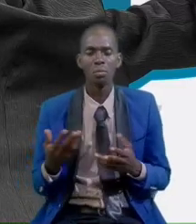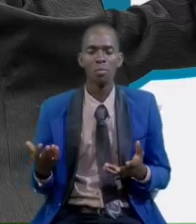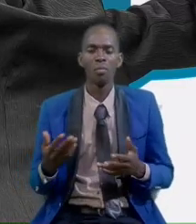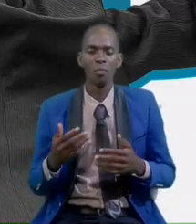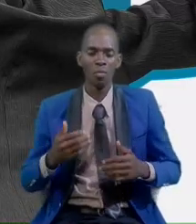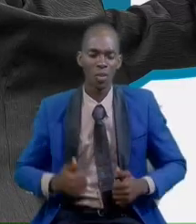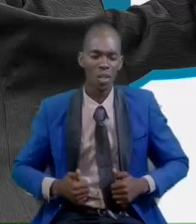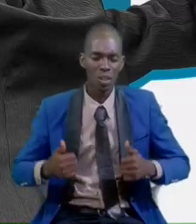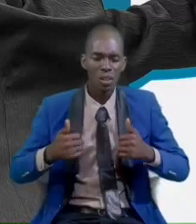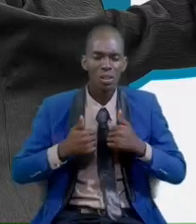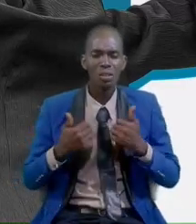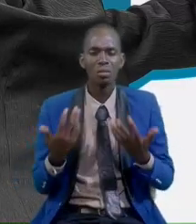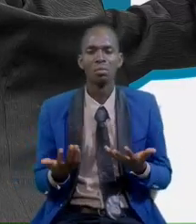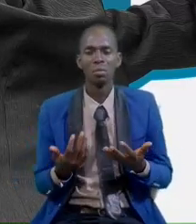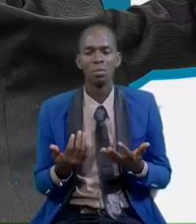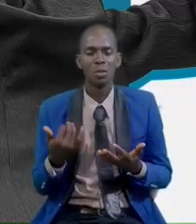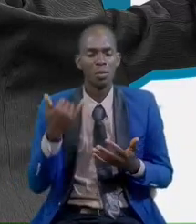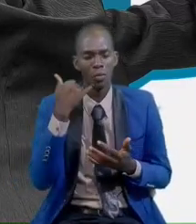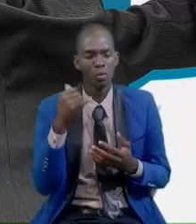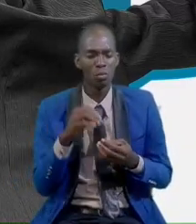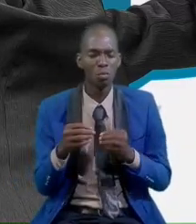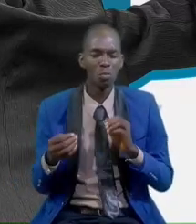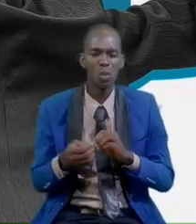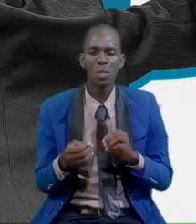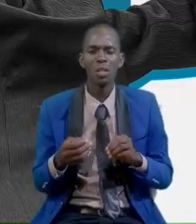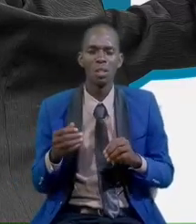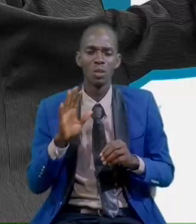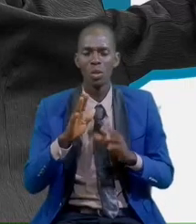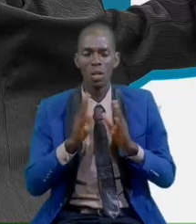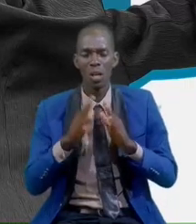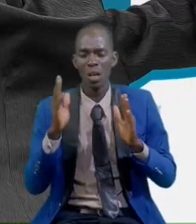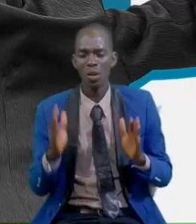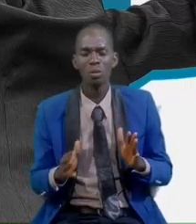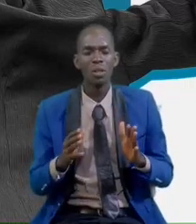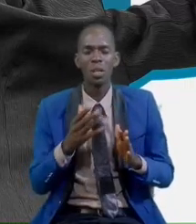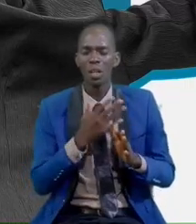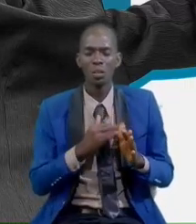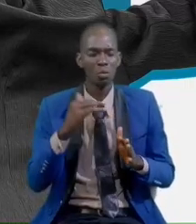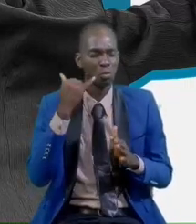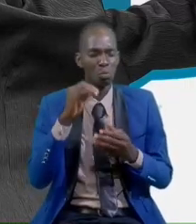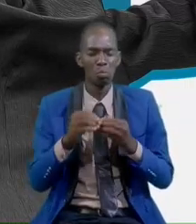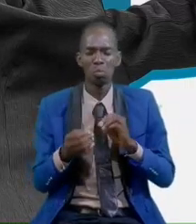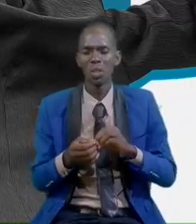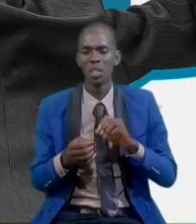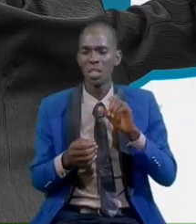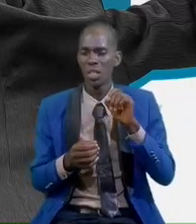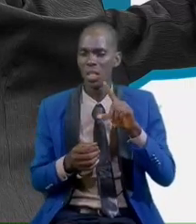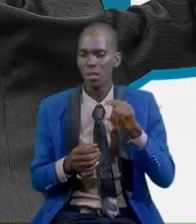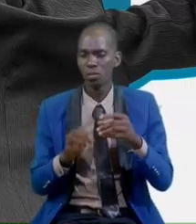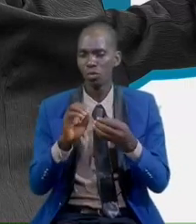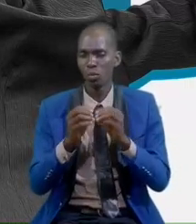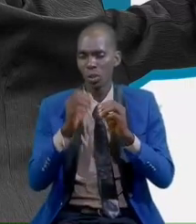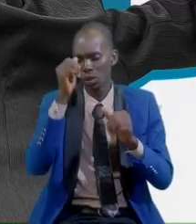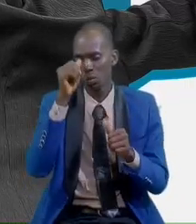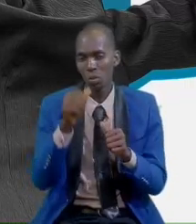formulaire à remplir et donnez donc les informations correctes, numéro de téléphone correct.